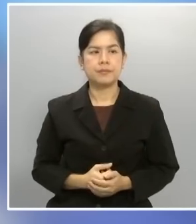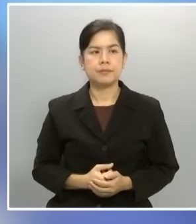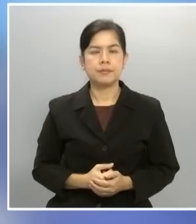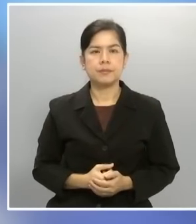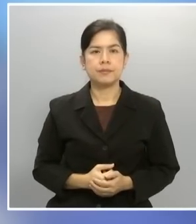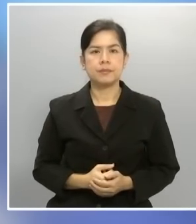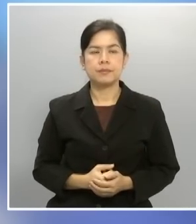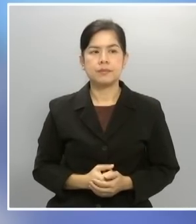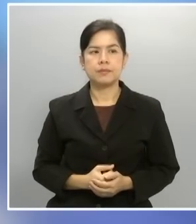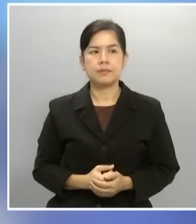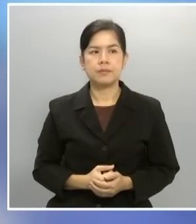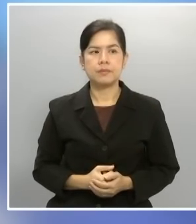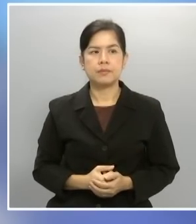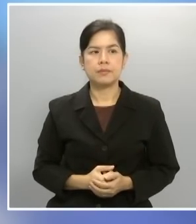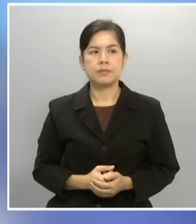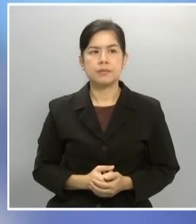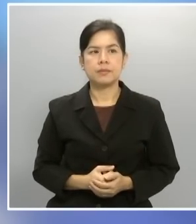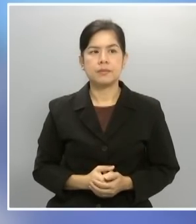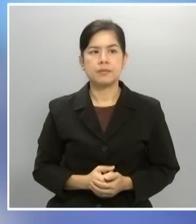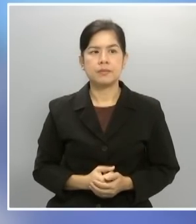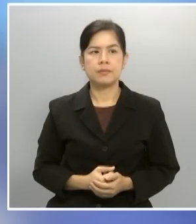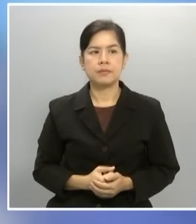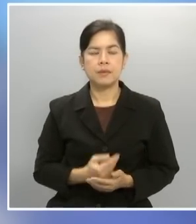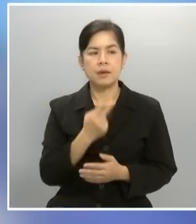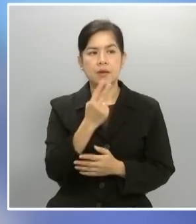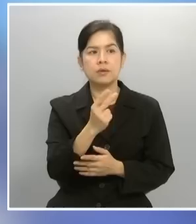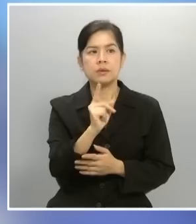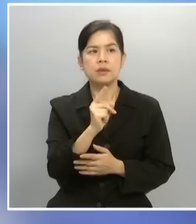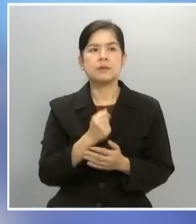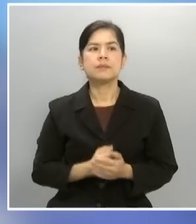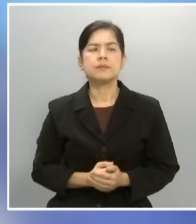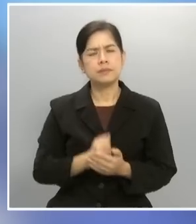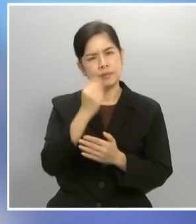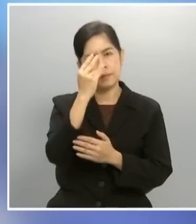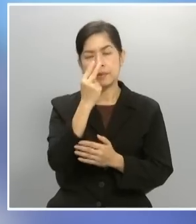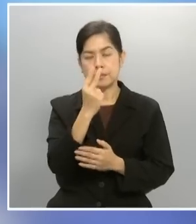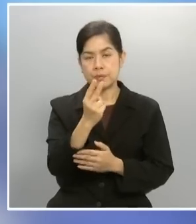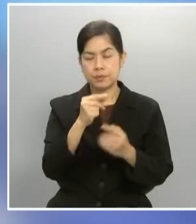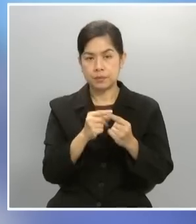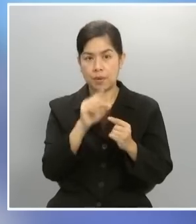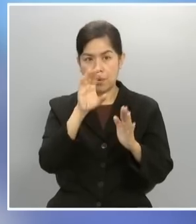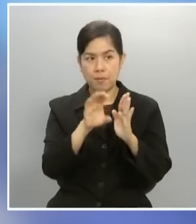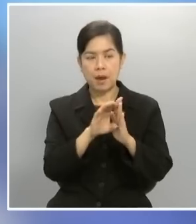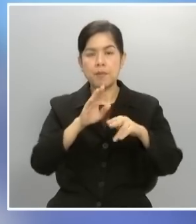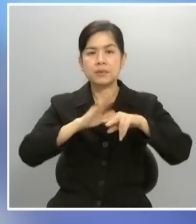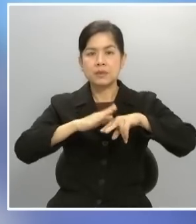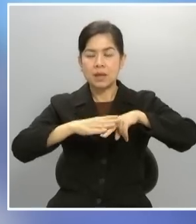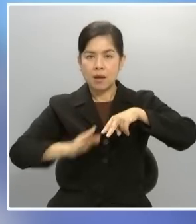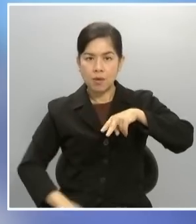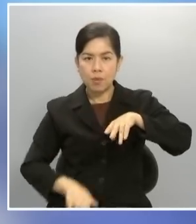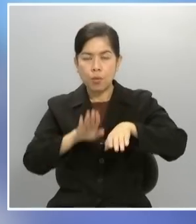ครับนี่ฮะคุณผู้ชมครับภาพนี้สำคัญตรงไหนขาของคุณดิว